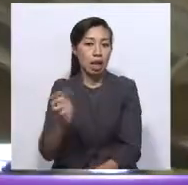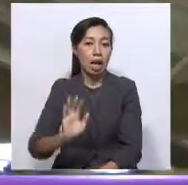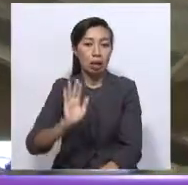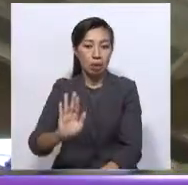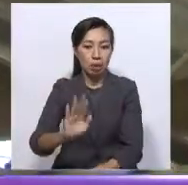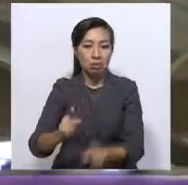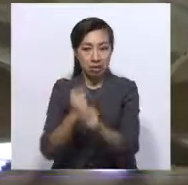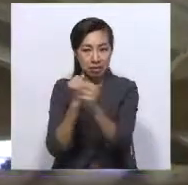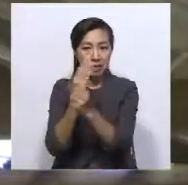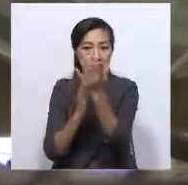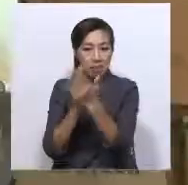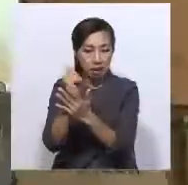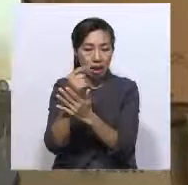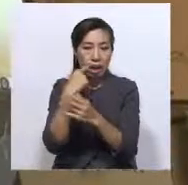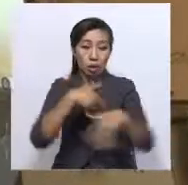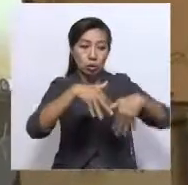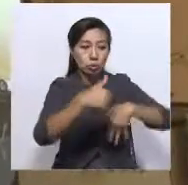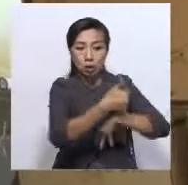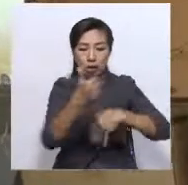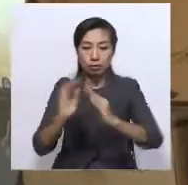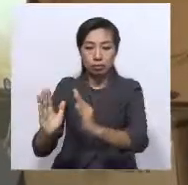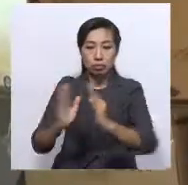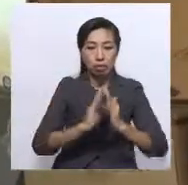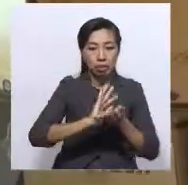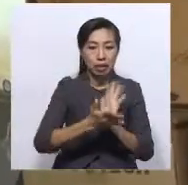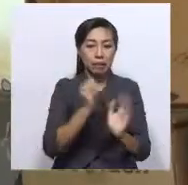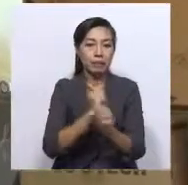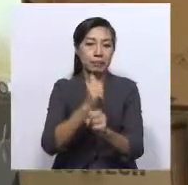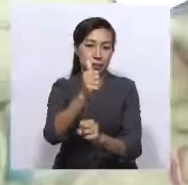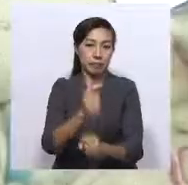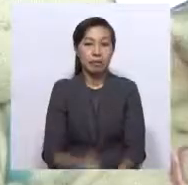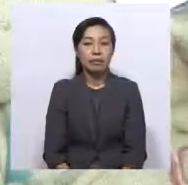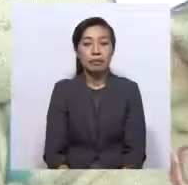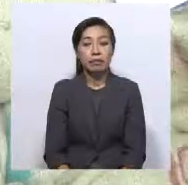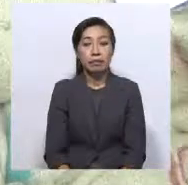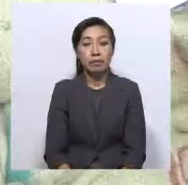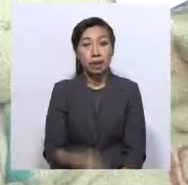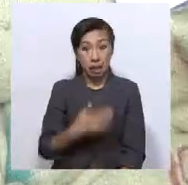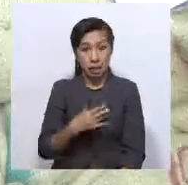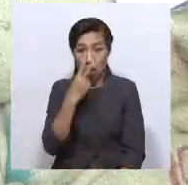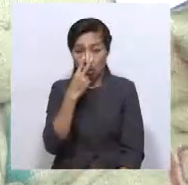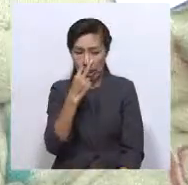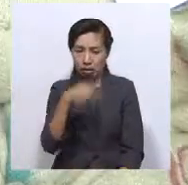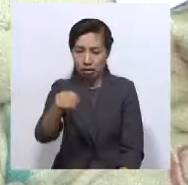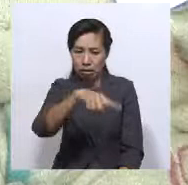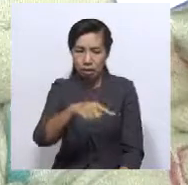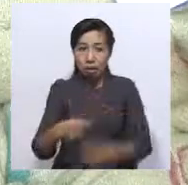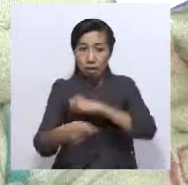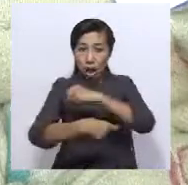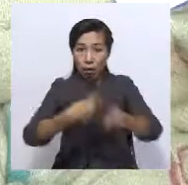ที่ประสบความสำเร็จให้ชุมชนอื่นๆได้นำไปเป็นแบบอย่างได ้ที่เราเห็นคือเกษตรกรได้ใ